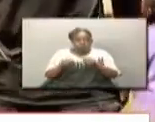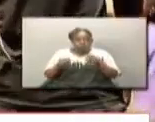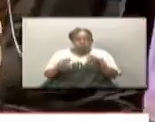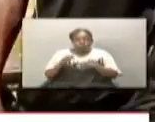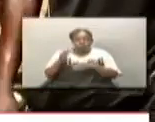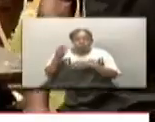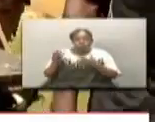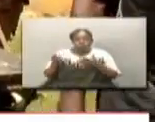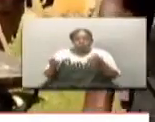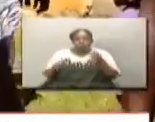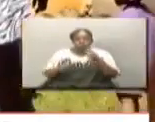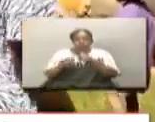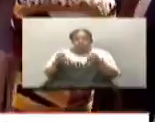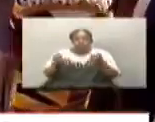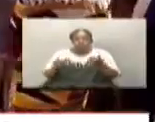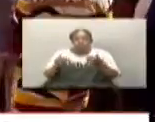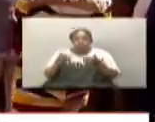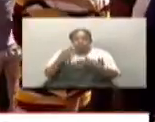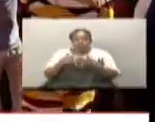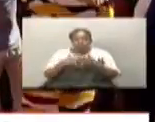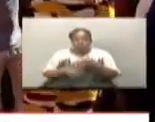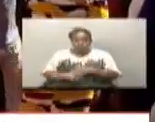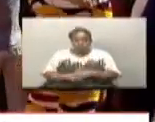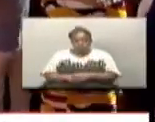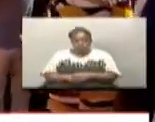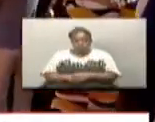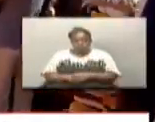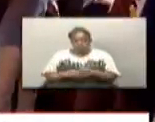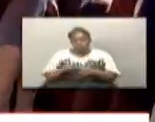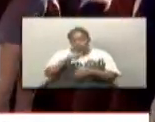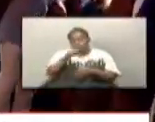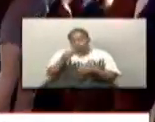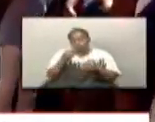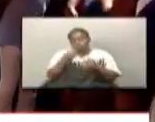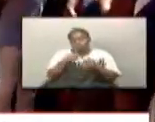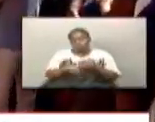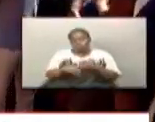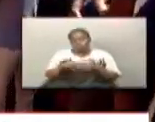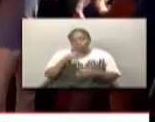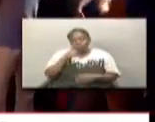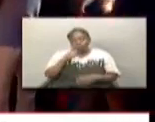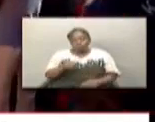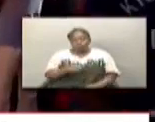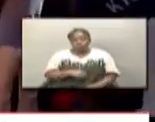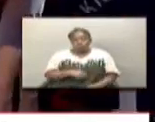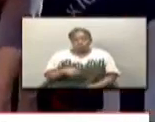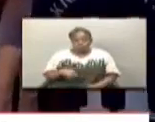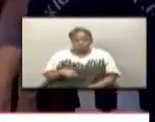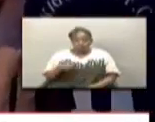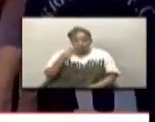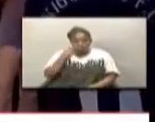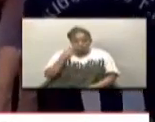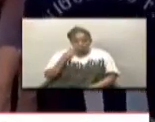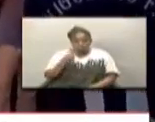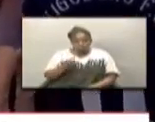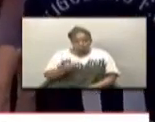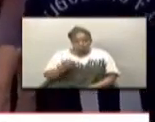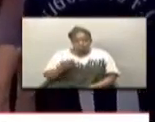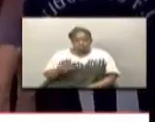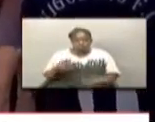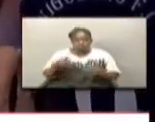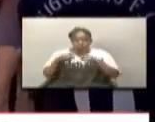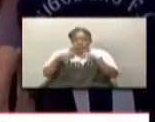engoye zibaddeko omusaayi. Era nga abamu bagamba nti Nalongo yalabiddwako ng'ayogera